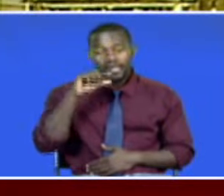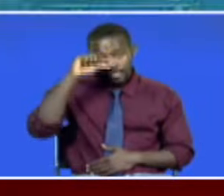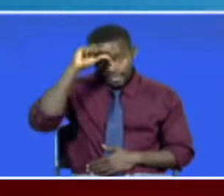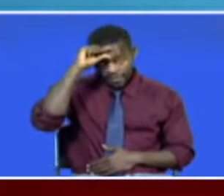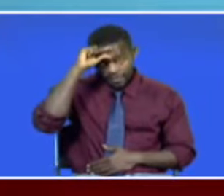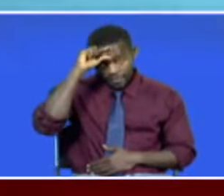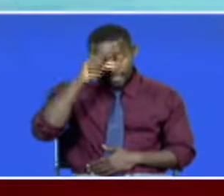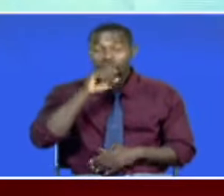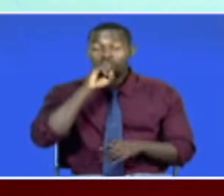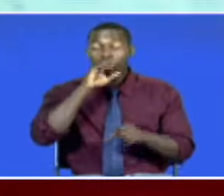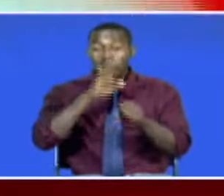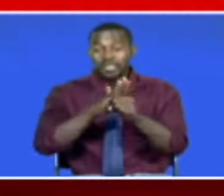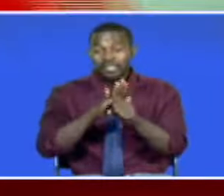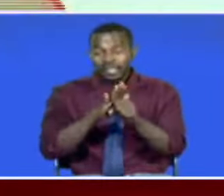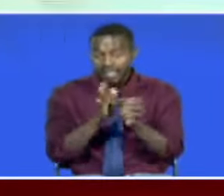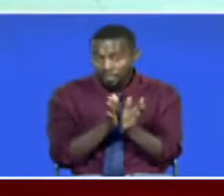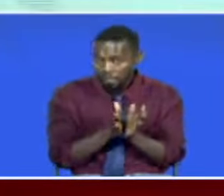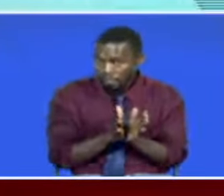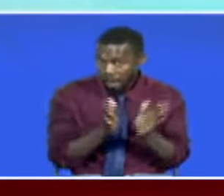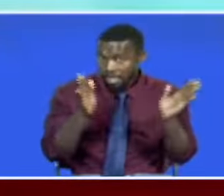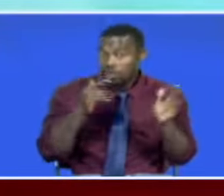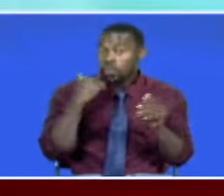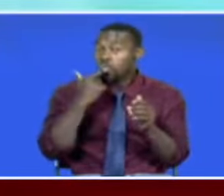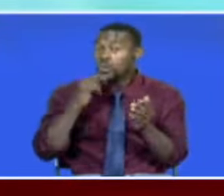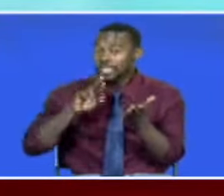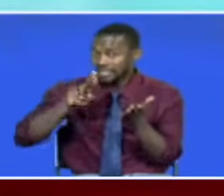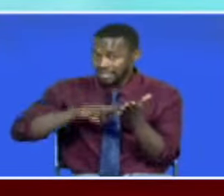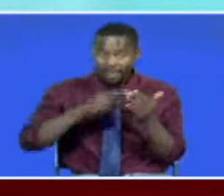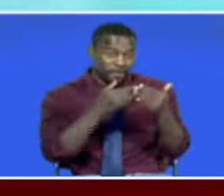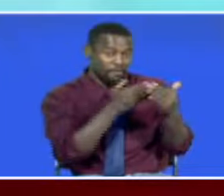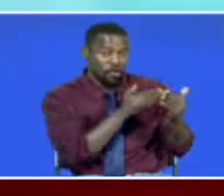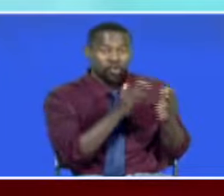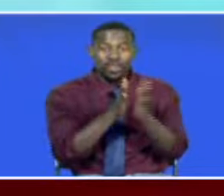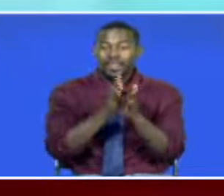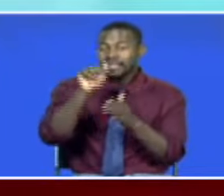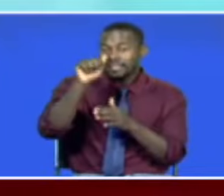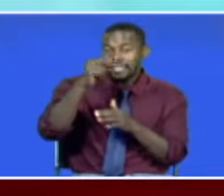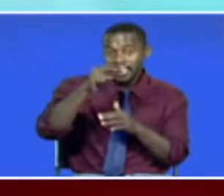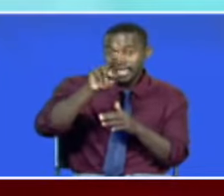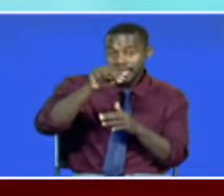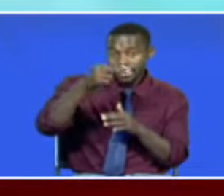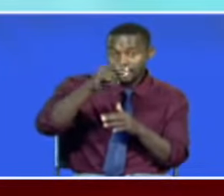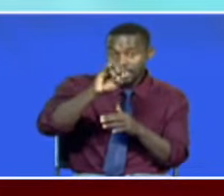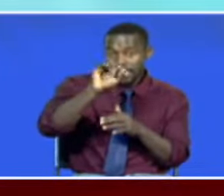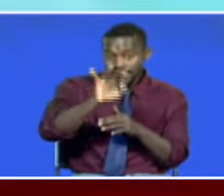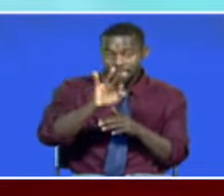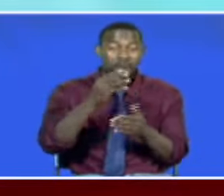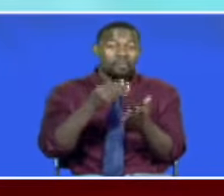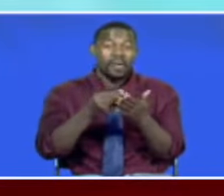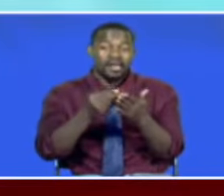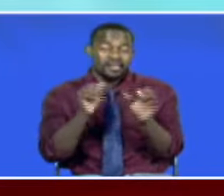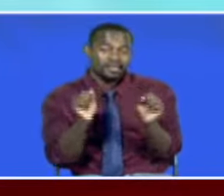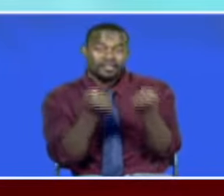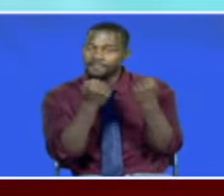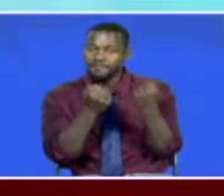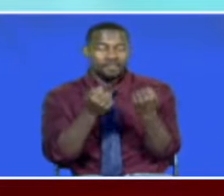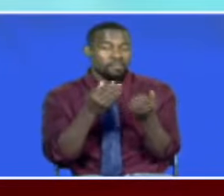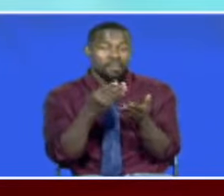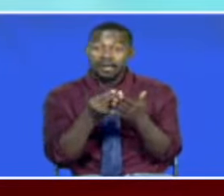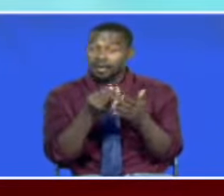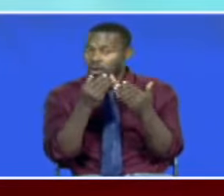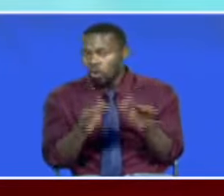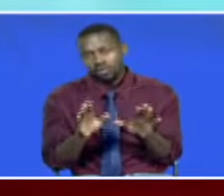Serikali imewahakikishia wa Kenya waliojisajili awali kwenye bima ya afya ya NHIF kuwa fedha zao hazitapotea